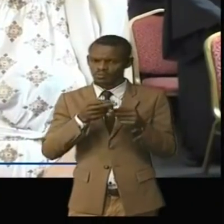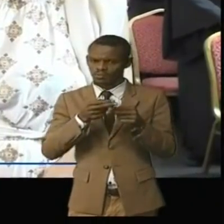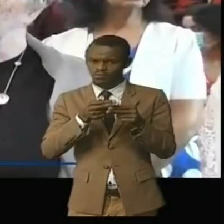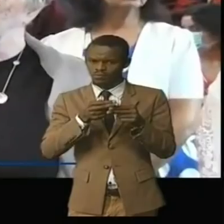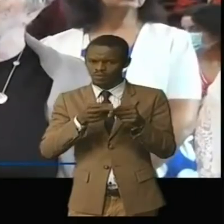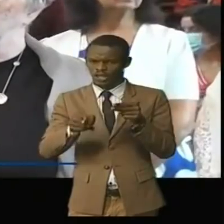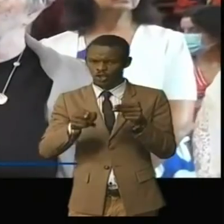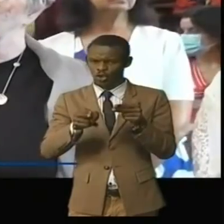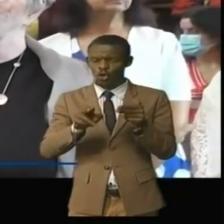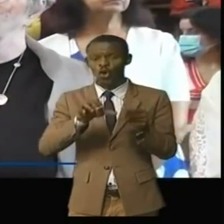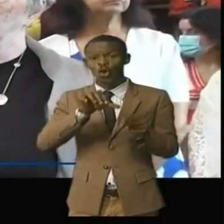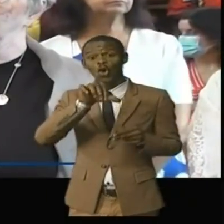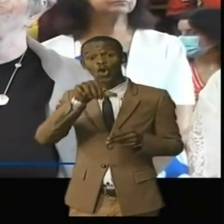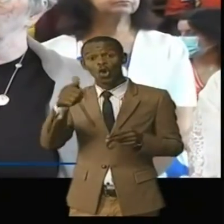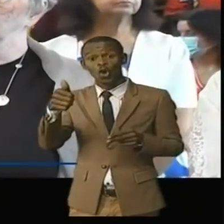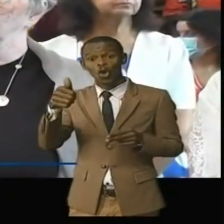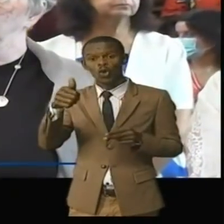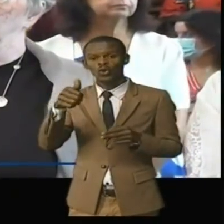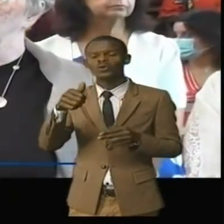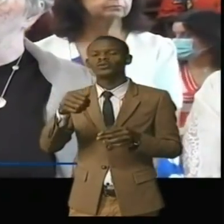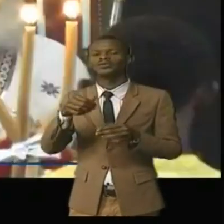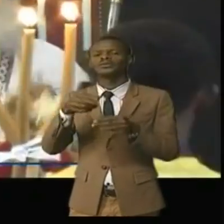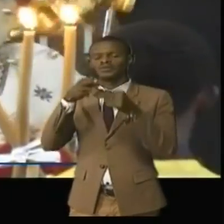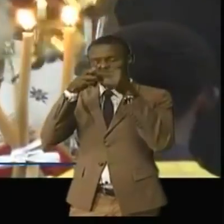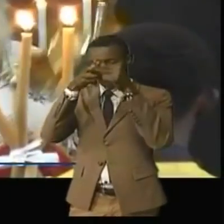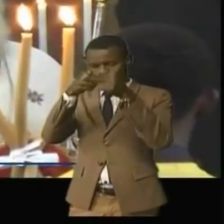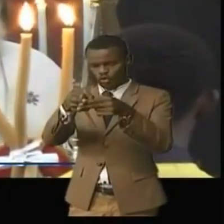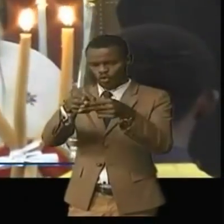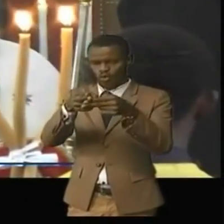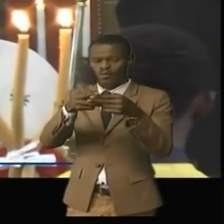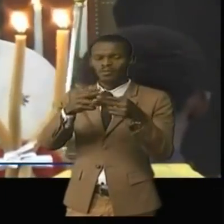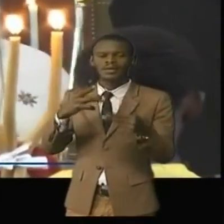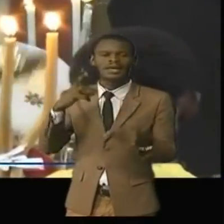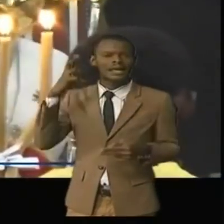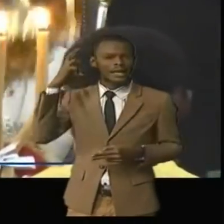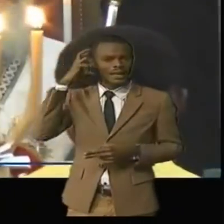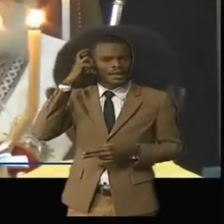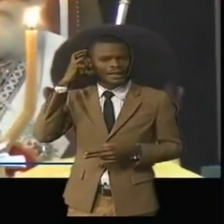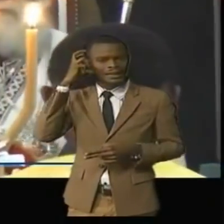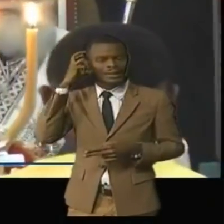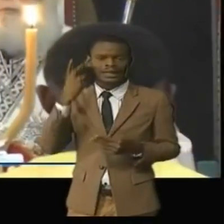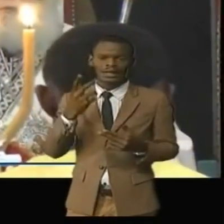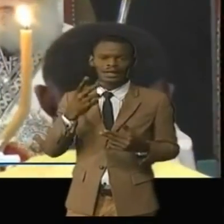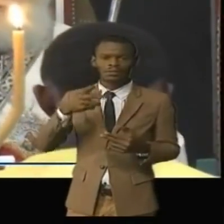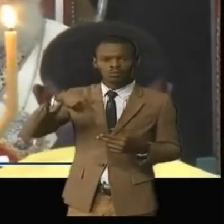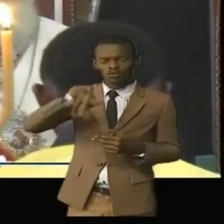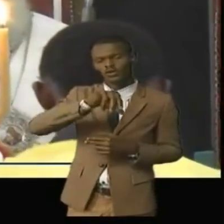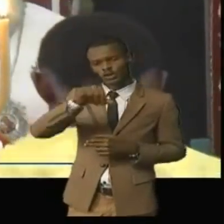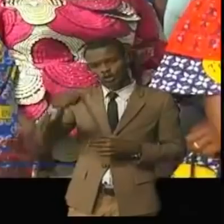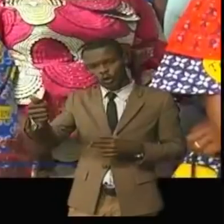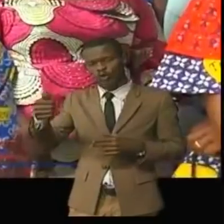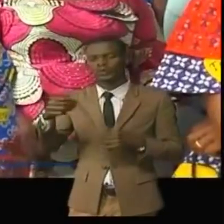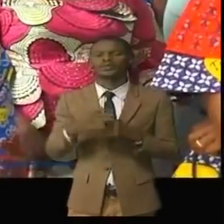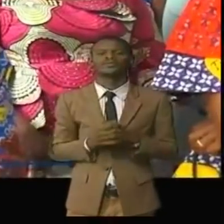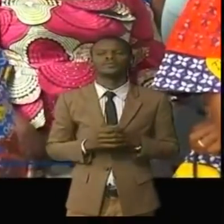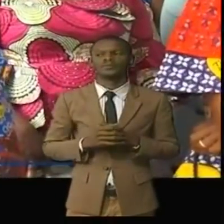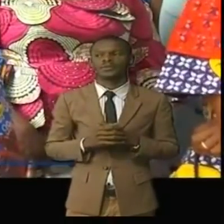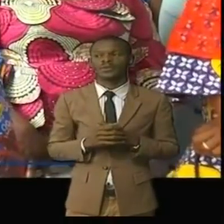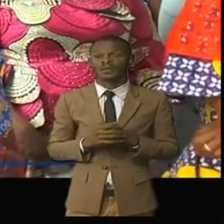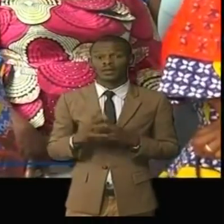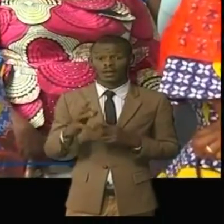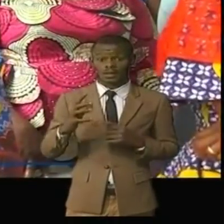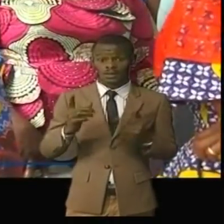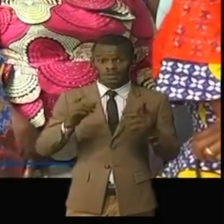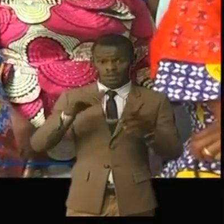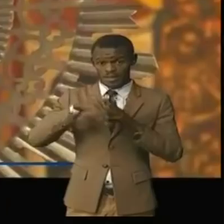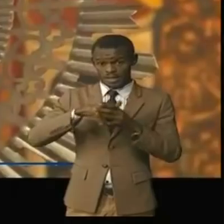où Mgr Ilunga Musungai sera intronisé, premier archevêque noir en République démocratique du Congo. Dans sa prise de parole, le pape